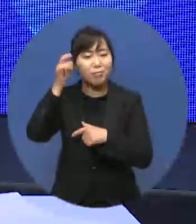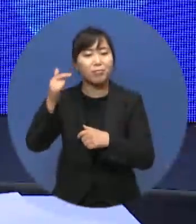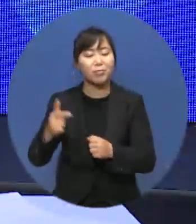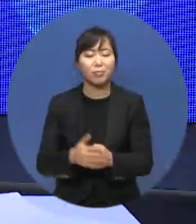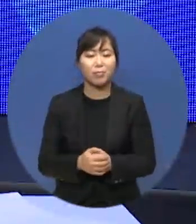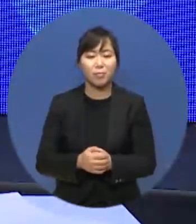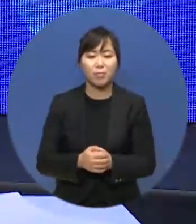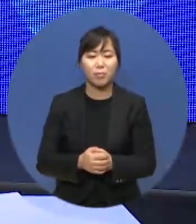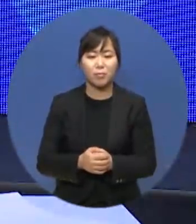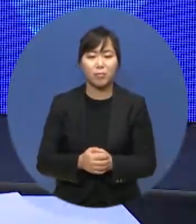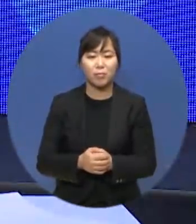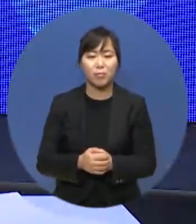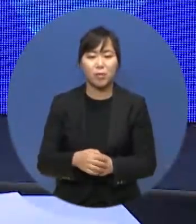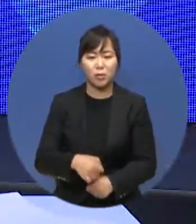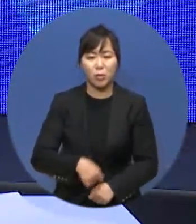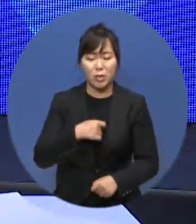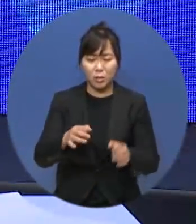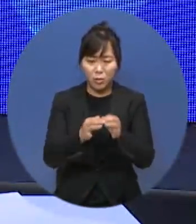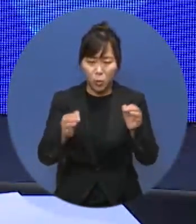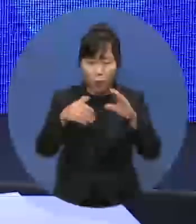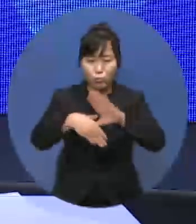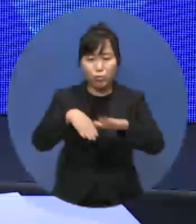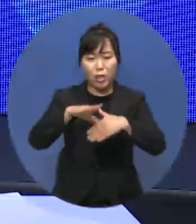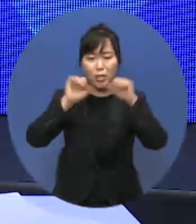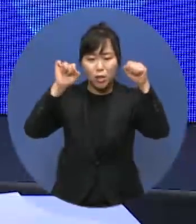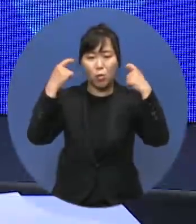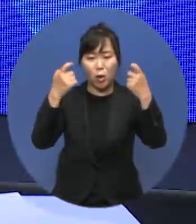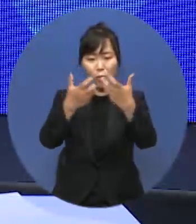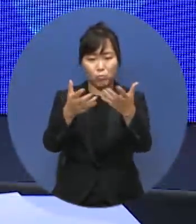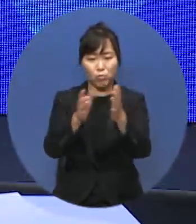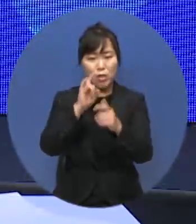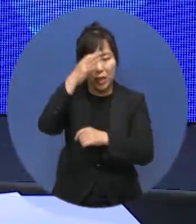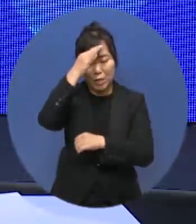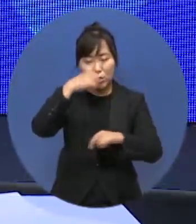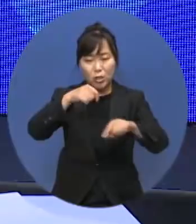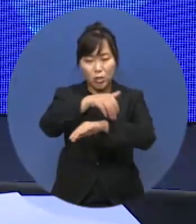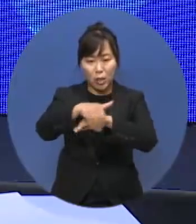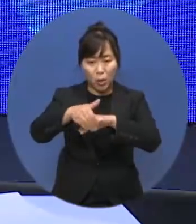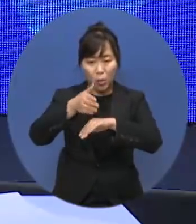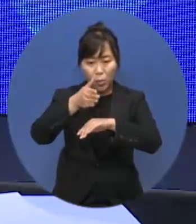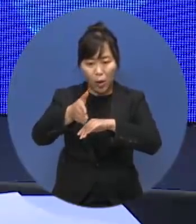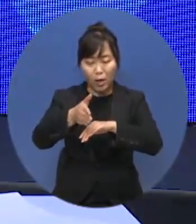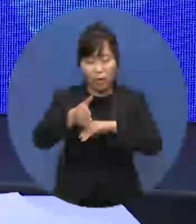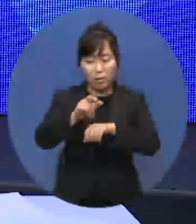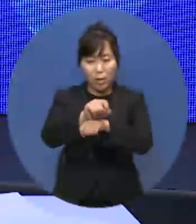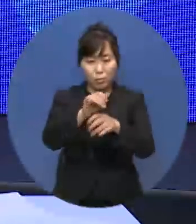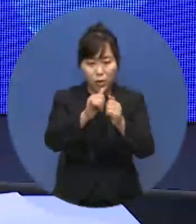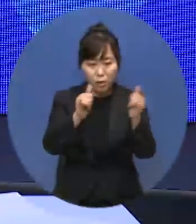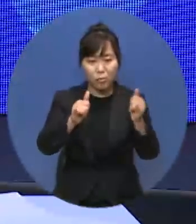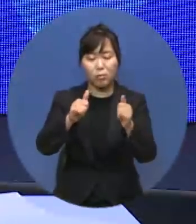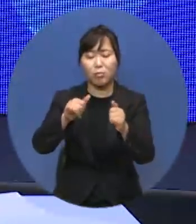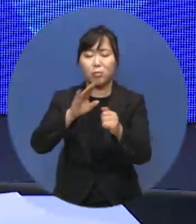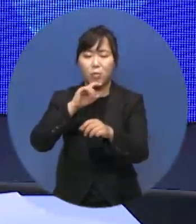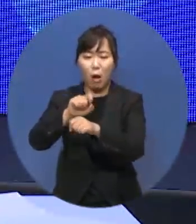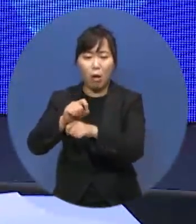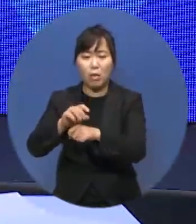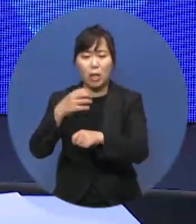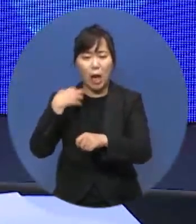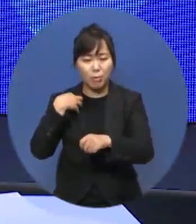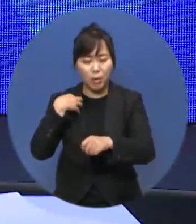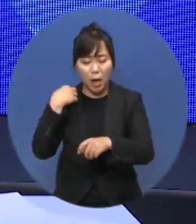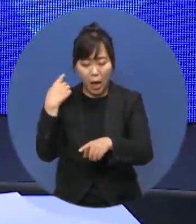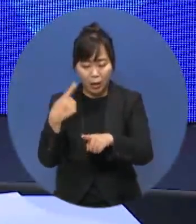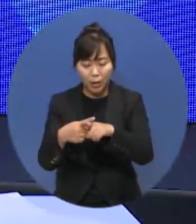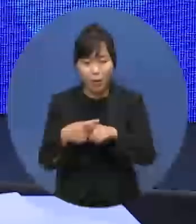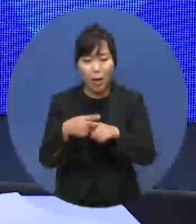됩니다. 사실 그동안 문화체육관광부 예술정책과의 이제 뭐 사무관님, 주무관님께서 이제 담당 업무를